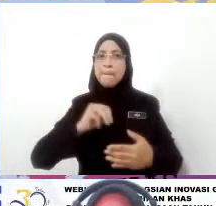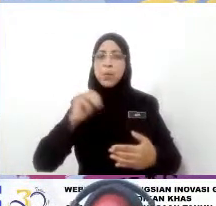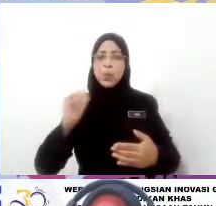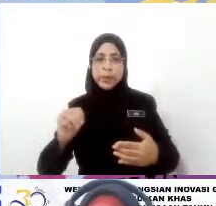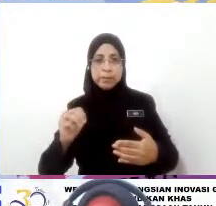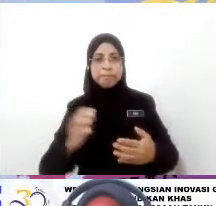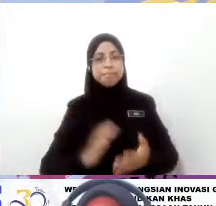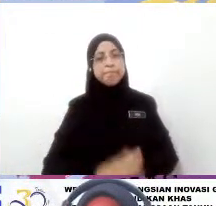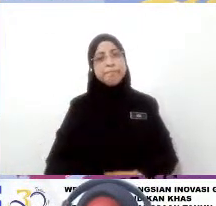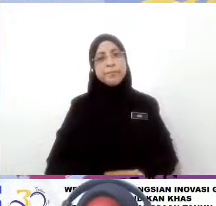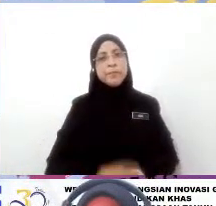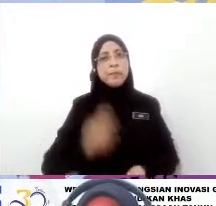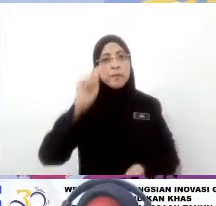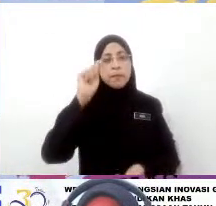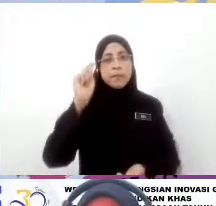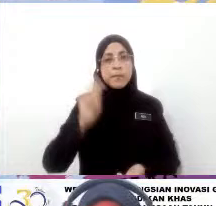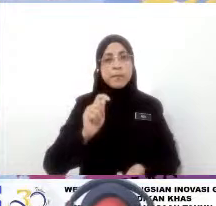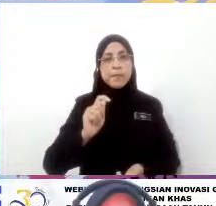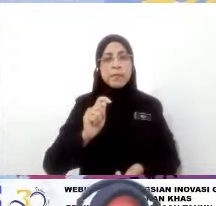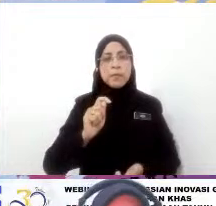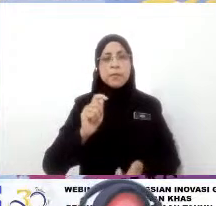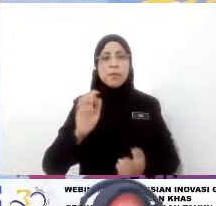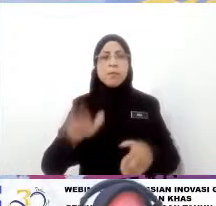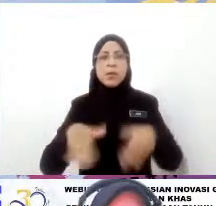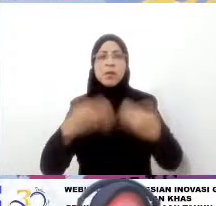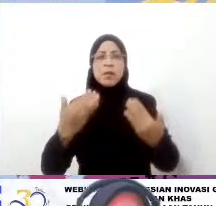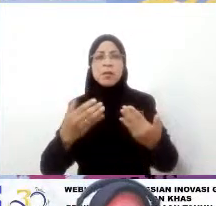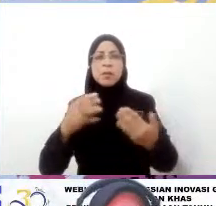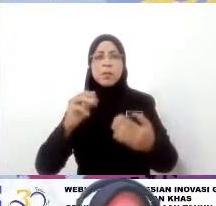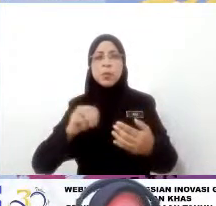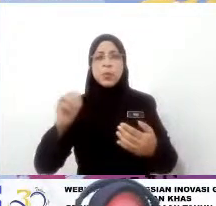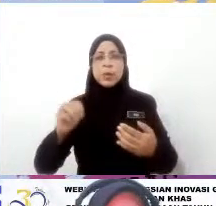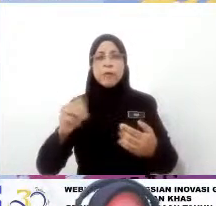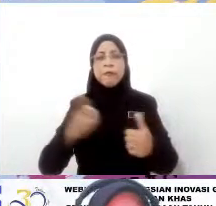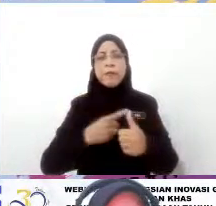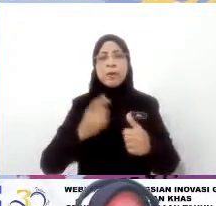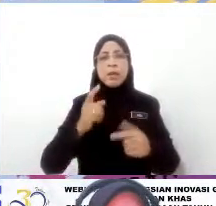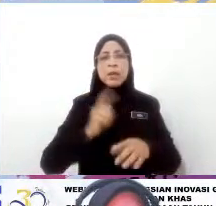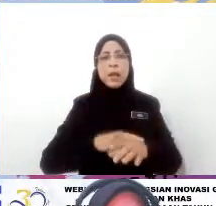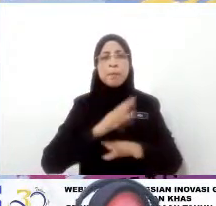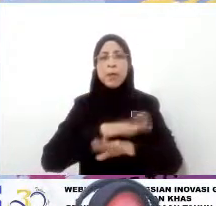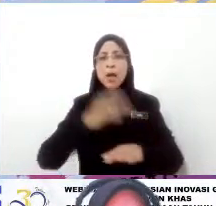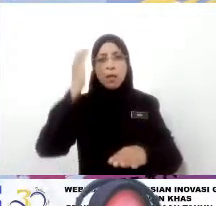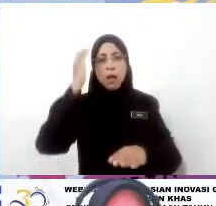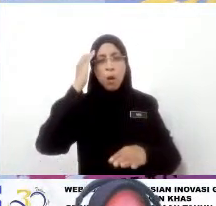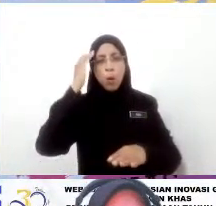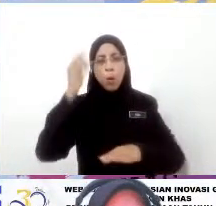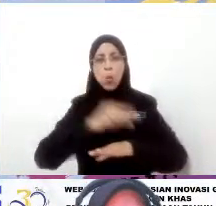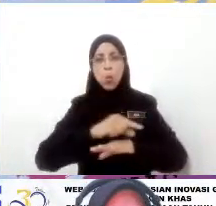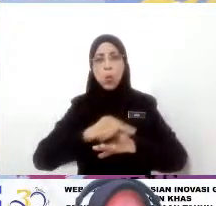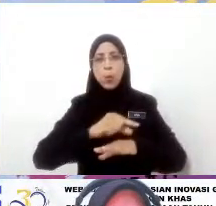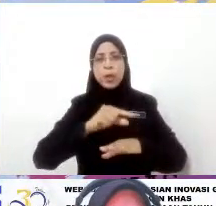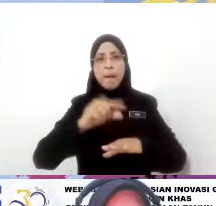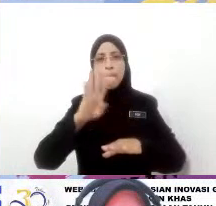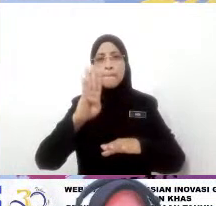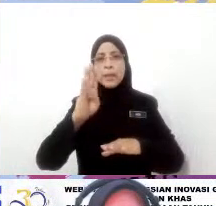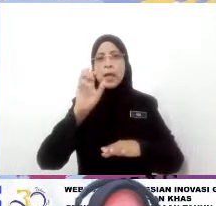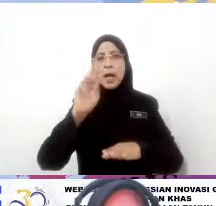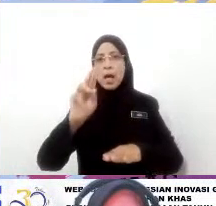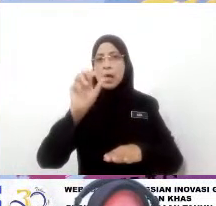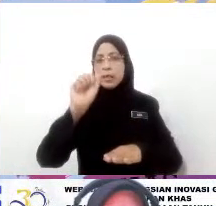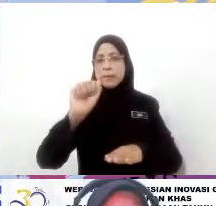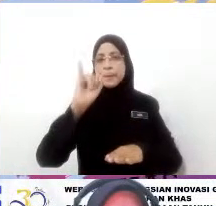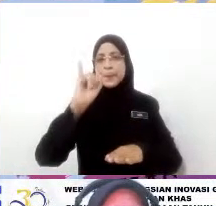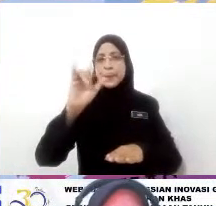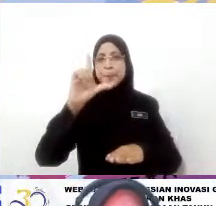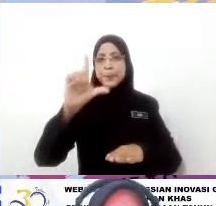tak pernah guna braille? Okay. So, okay, saya pun tak pernah guna braille sebelum ni lah. Sebelum